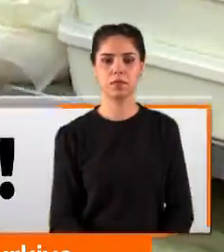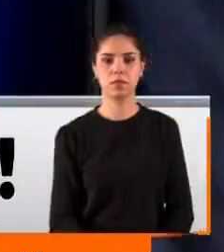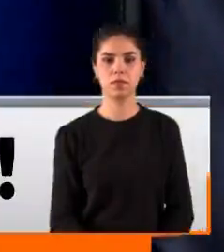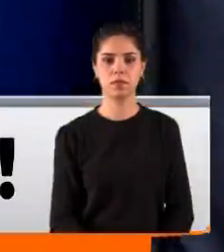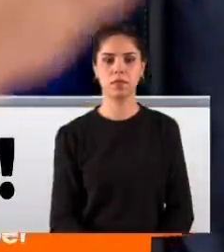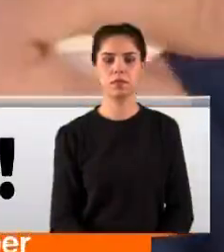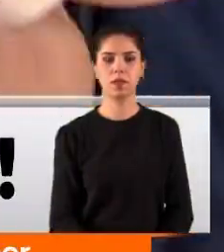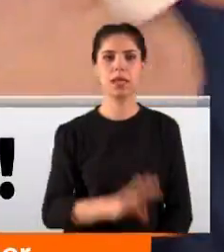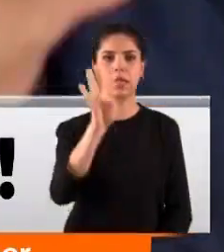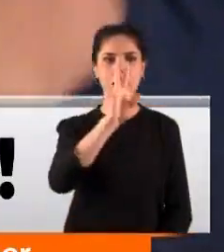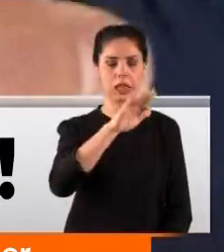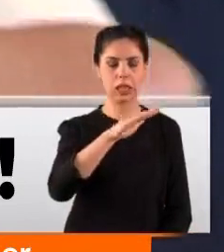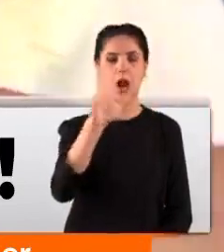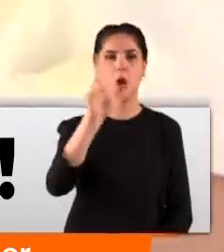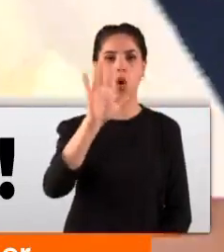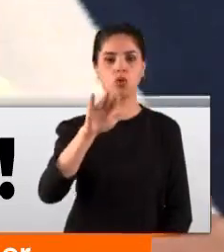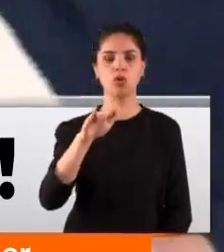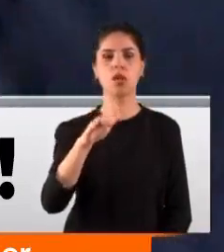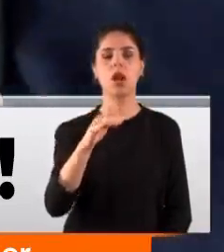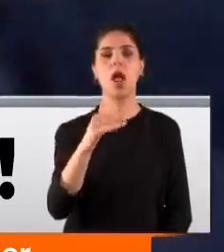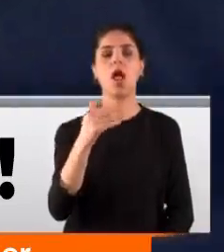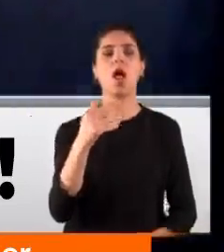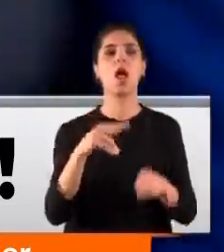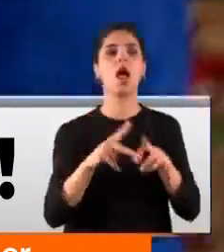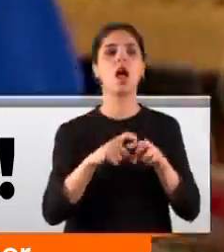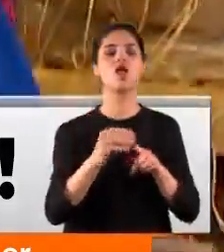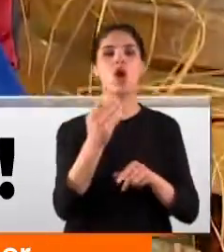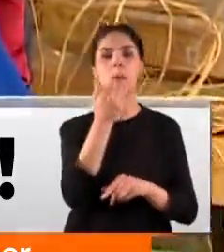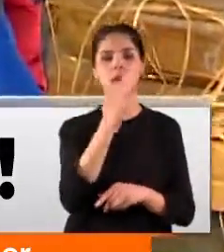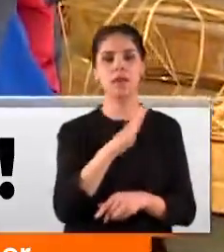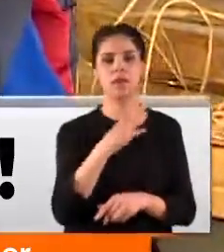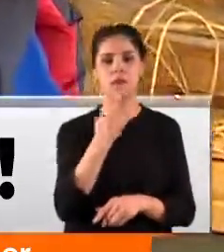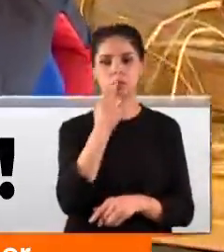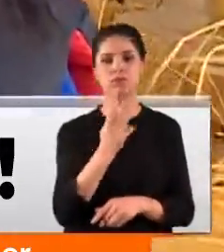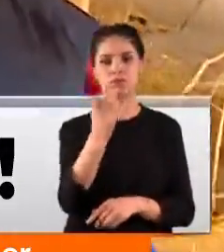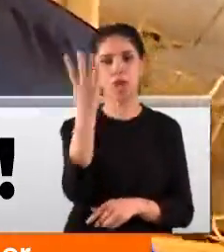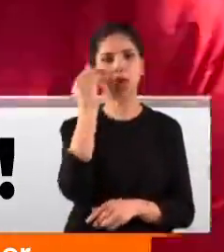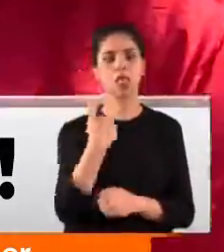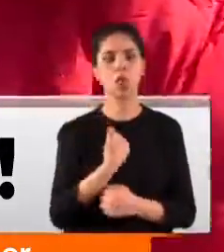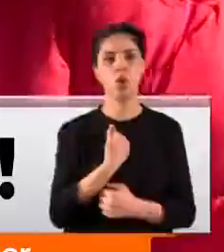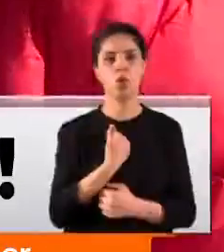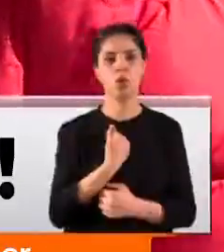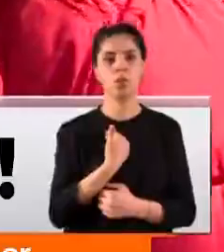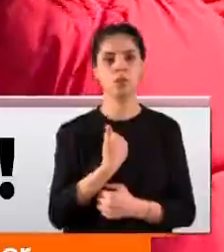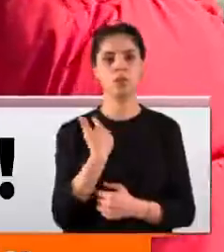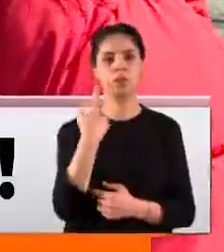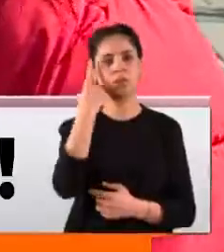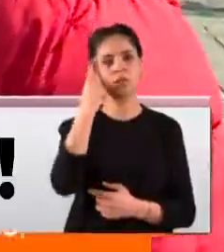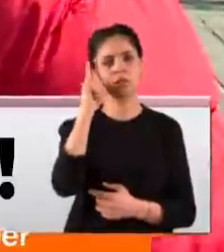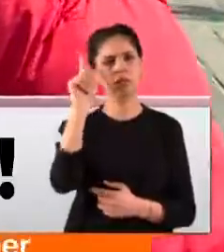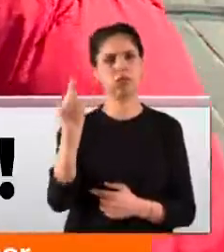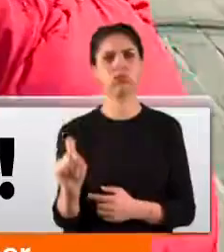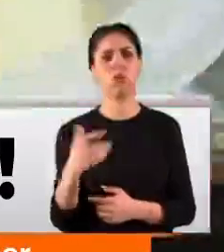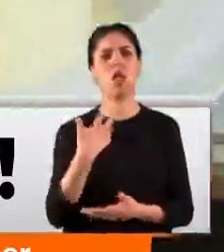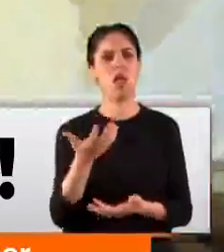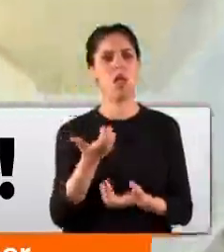Mükemmel. 40 liraya 30 liraya kaşar peynir bulunabiliyor mesela. İşte buradan kandırılıyorduğumuzu biz anlıyoruz zaten. Kafamda soru işareti kalıyor,